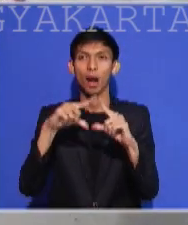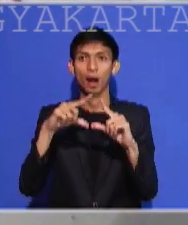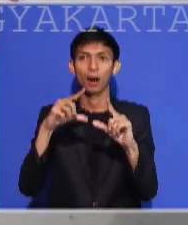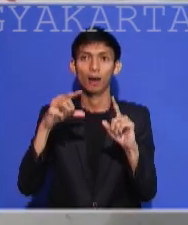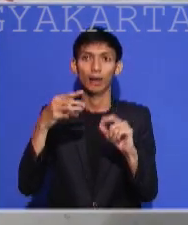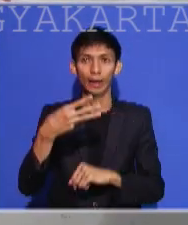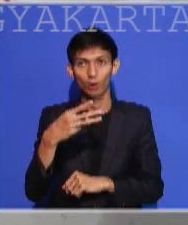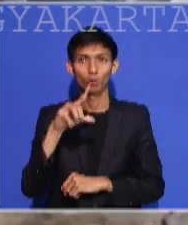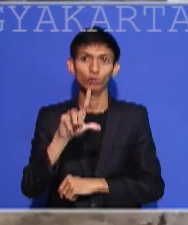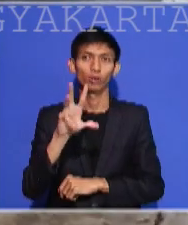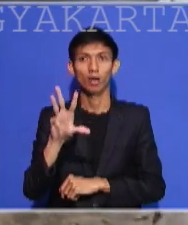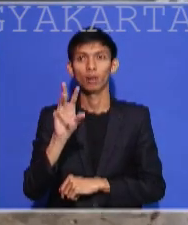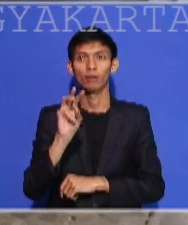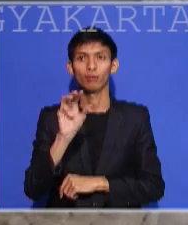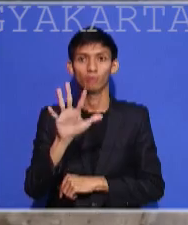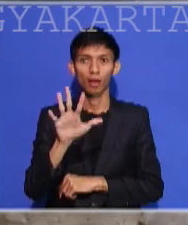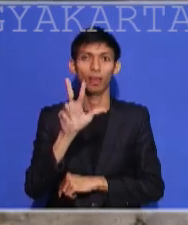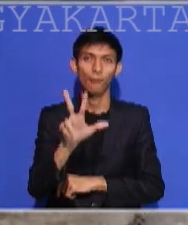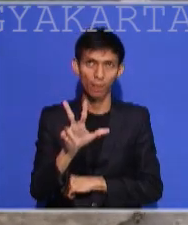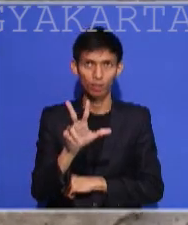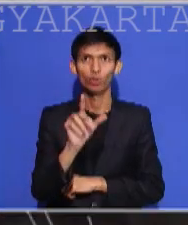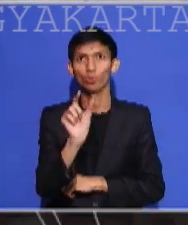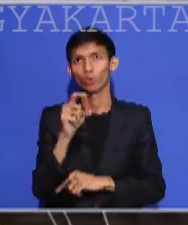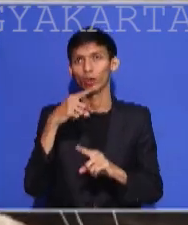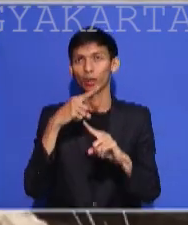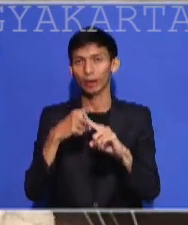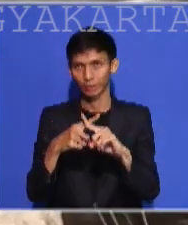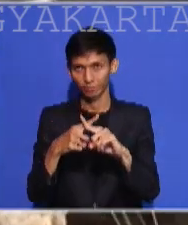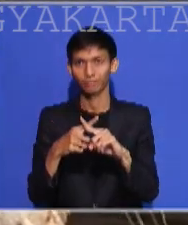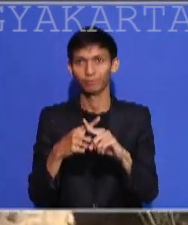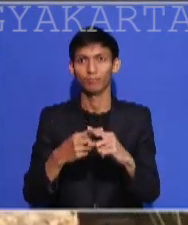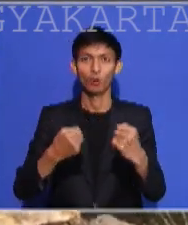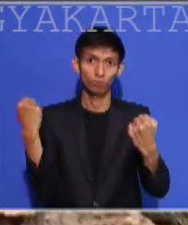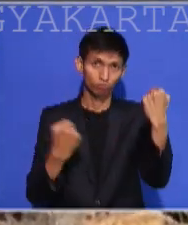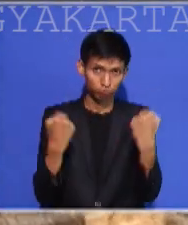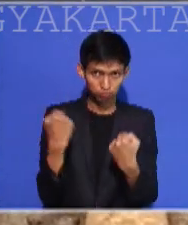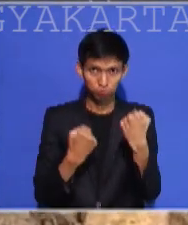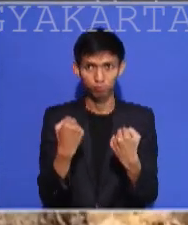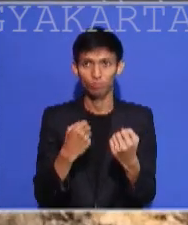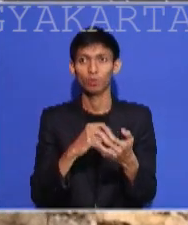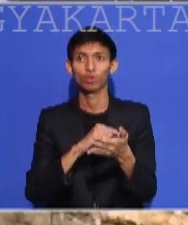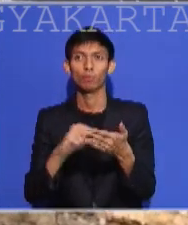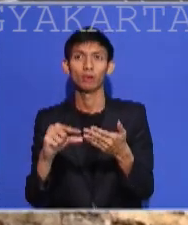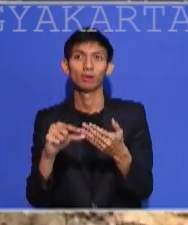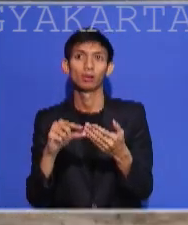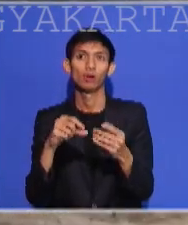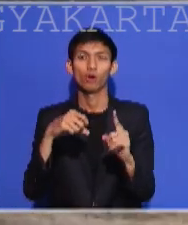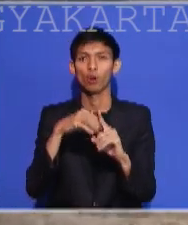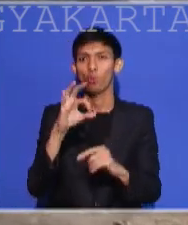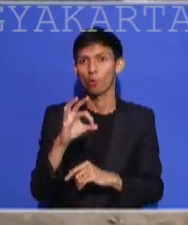ae7358u yang dikemudikan oleh Joko Ranto menuju ke arah timur atau dari arah Pacitan menuju ke arah